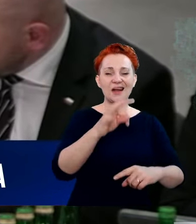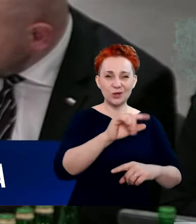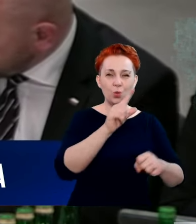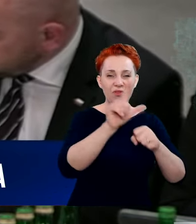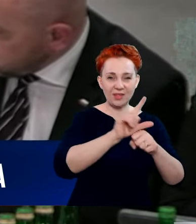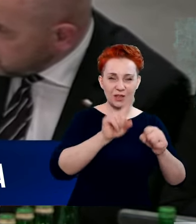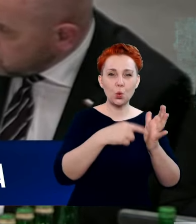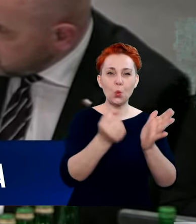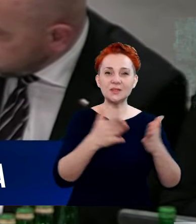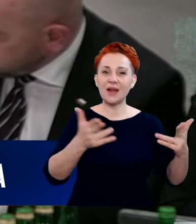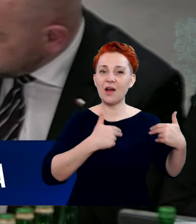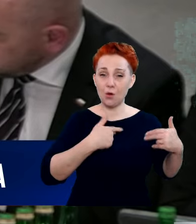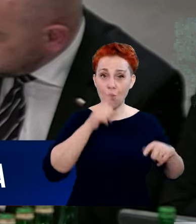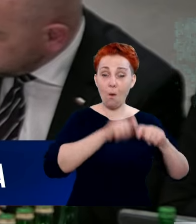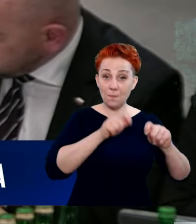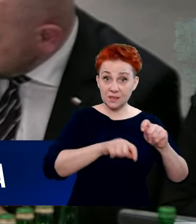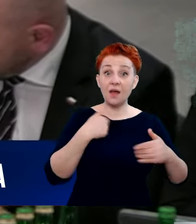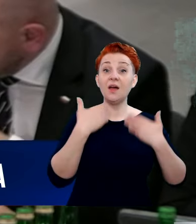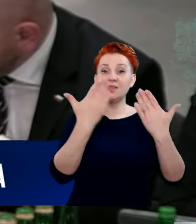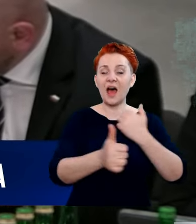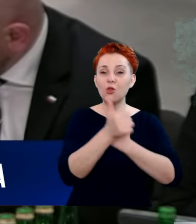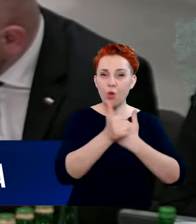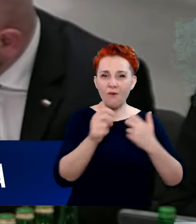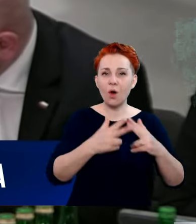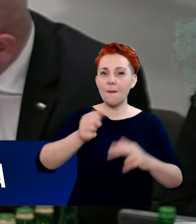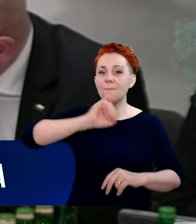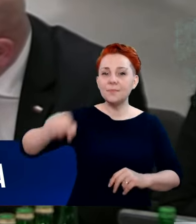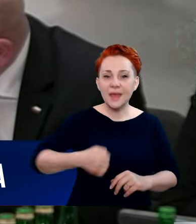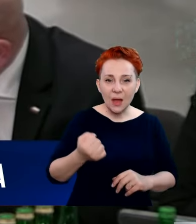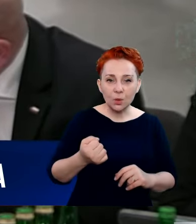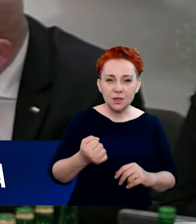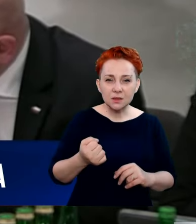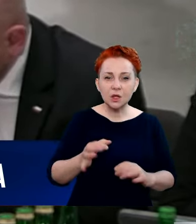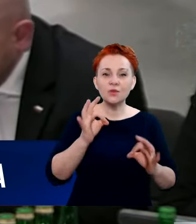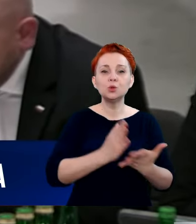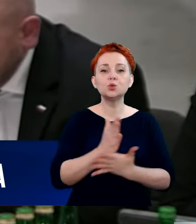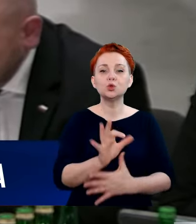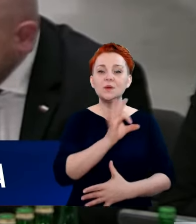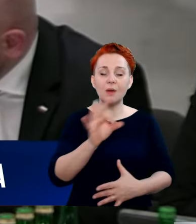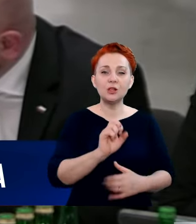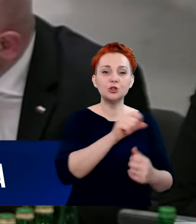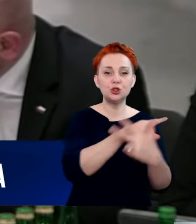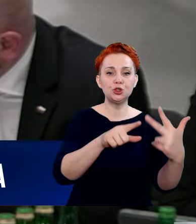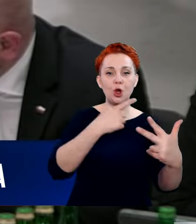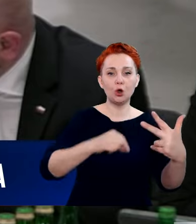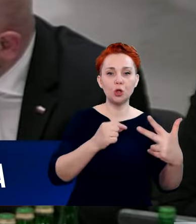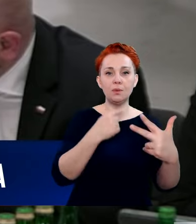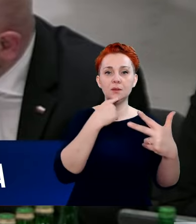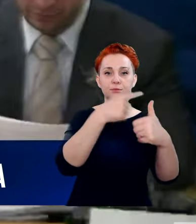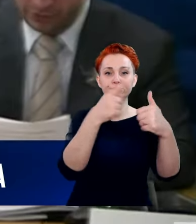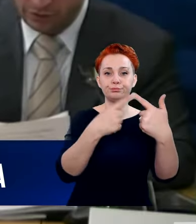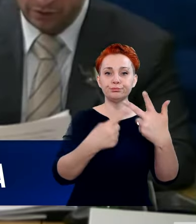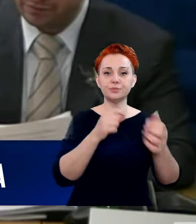Sejmowej Komisji Śledczej dopuszczenie dowodów z opinii biegłych z zakresu cyberbezpieczeństwa i działania służb specjalnych. Trzy osoby są wymienione. Dziękuję bardzo.